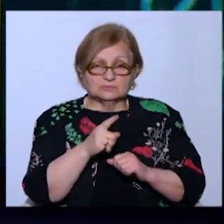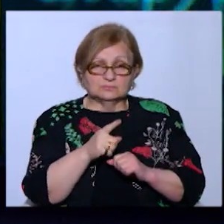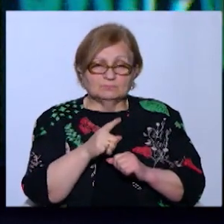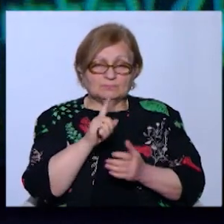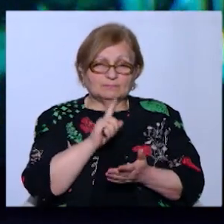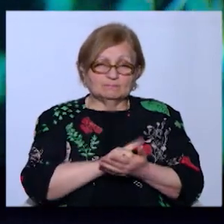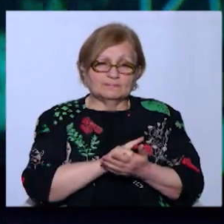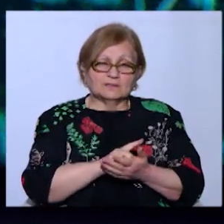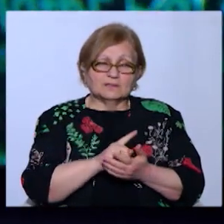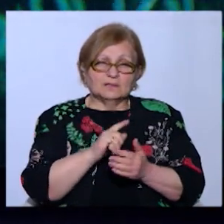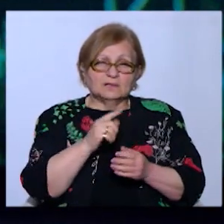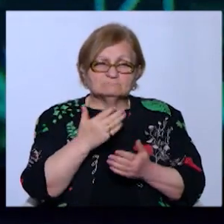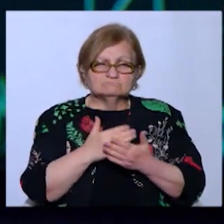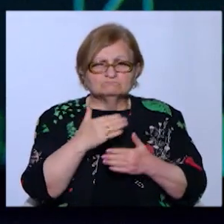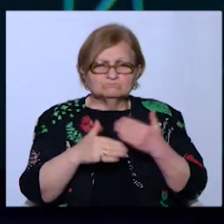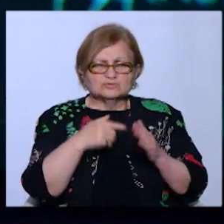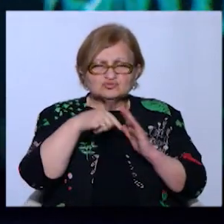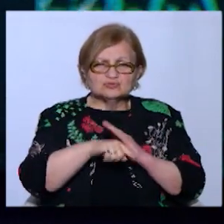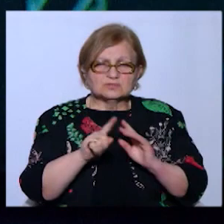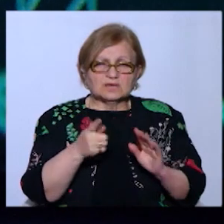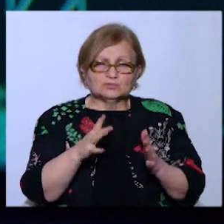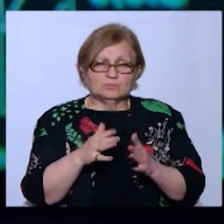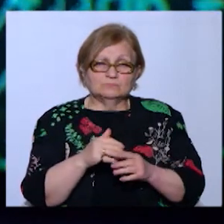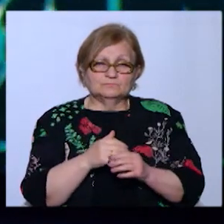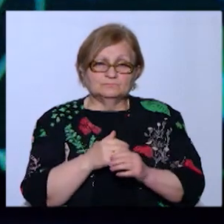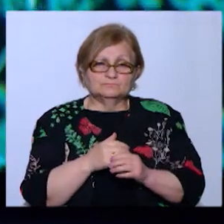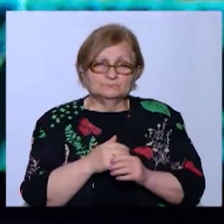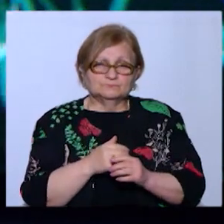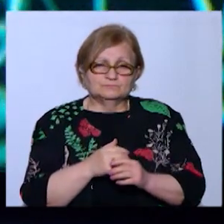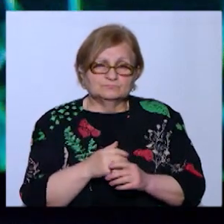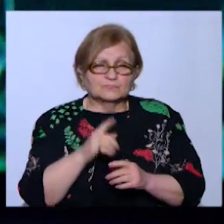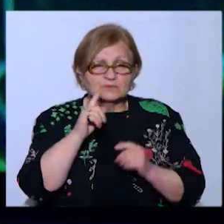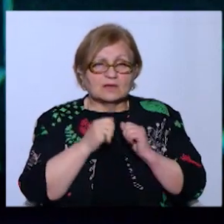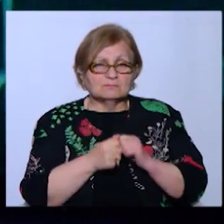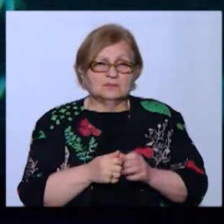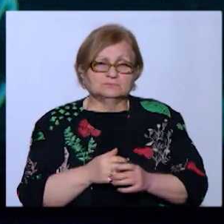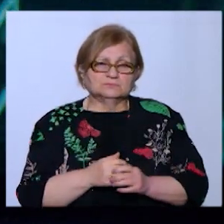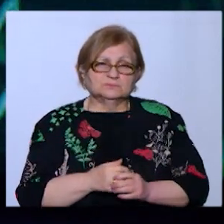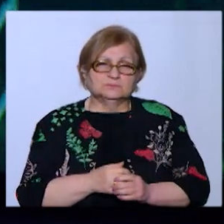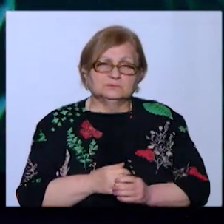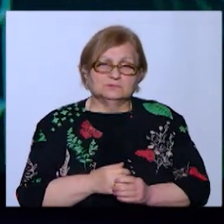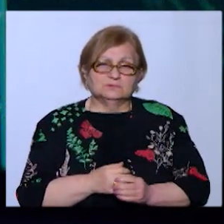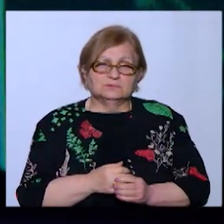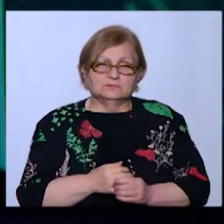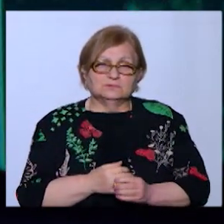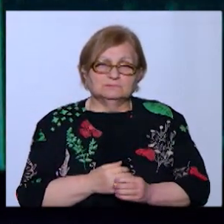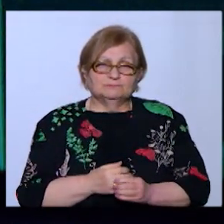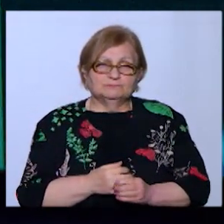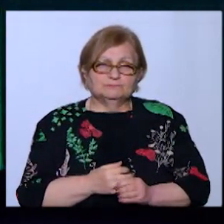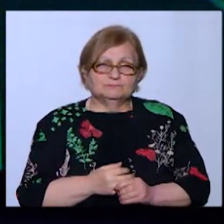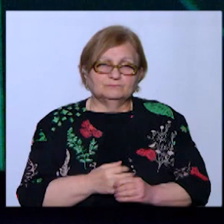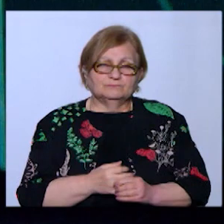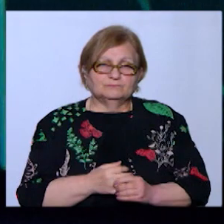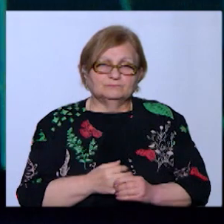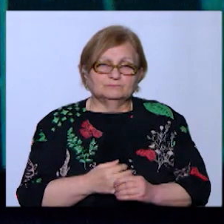აუცილებელია იცოდეთ ის პროცესი. რატომ ხდება ეს, ანუ ლოგიკურად იაზროვნეთ, დაიმახსოვრეთ ეს კავშირები, ძალიან კარგია.